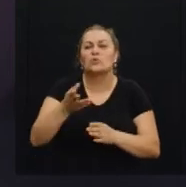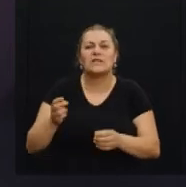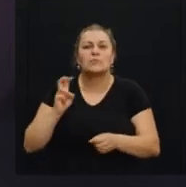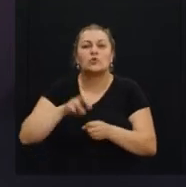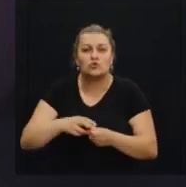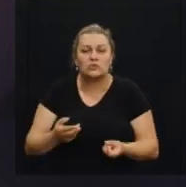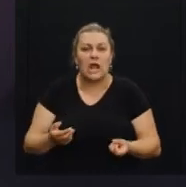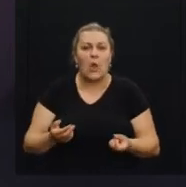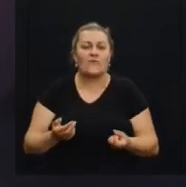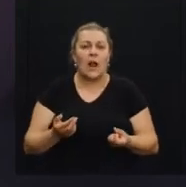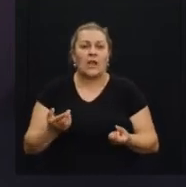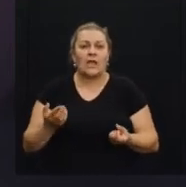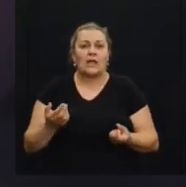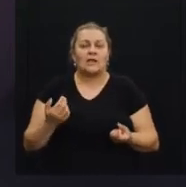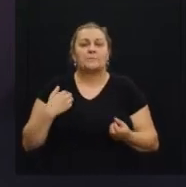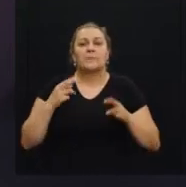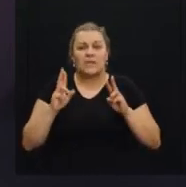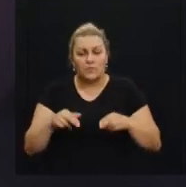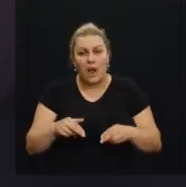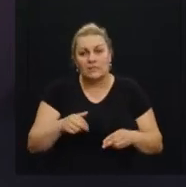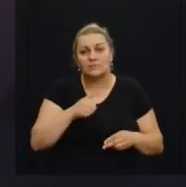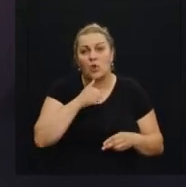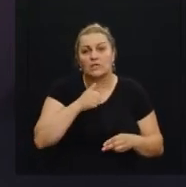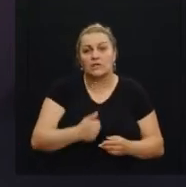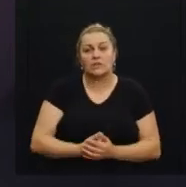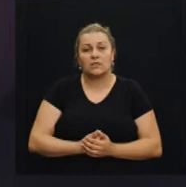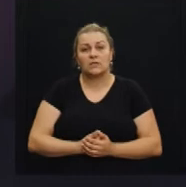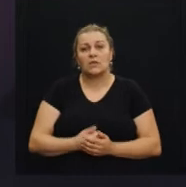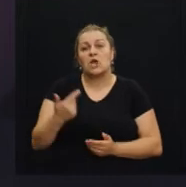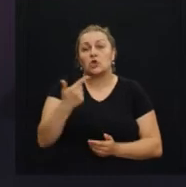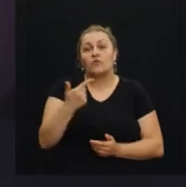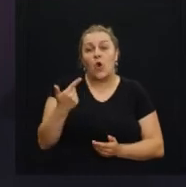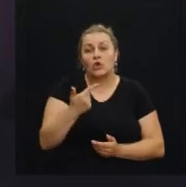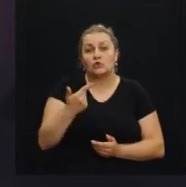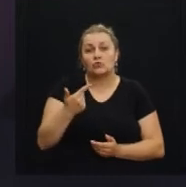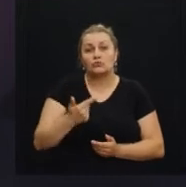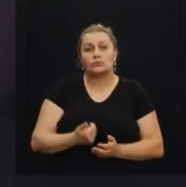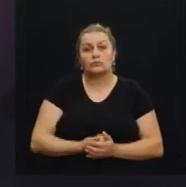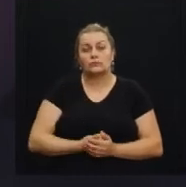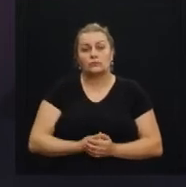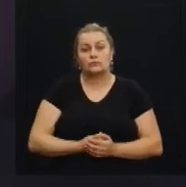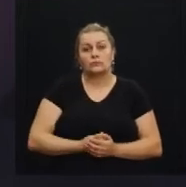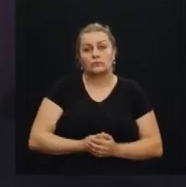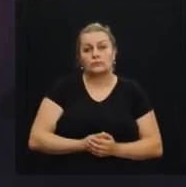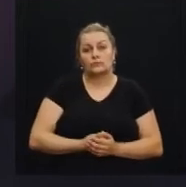sudjelovali što se tiče toga, imali smo čak dvojicu, smo imali gori